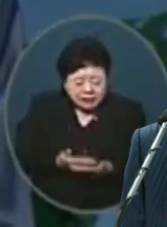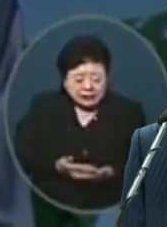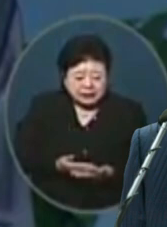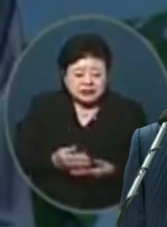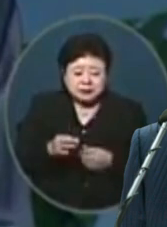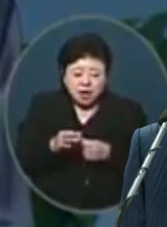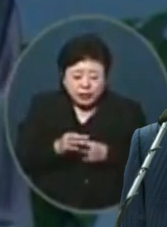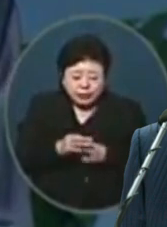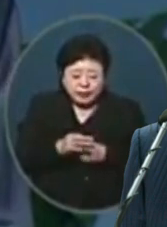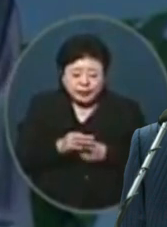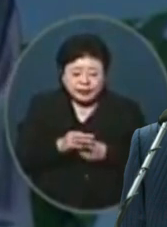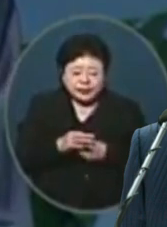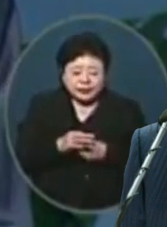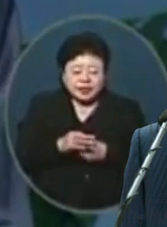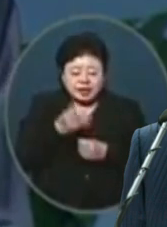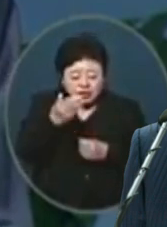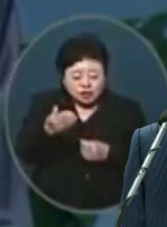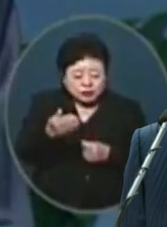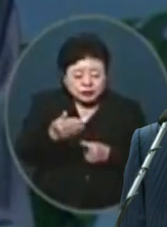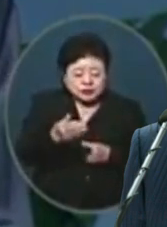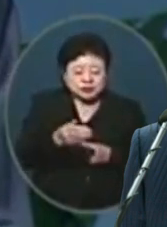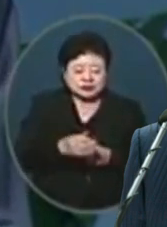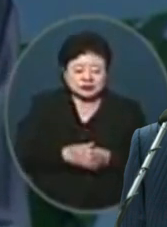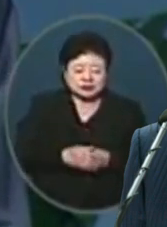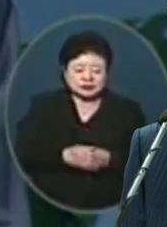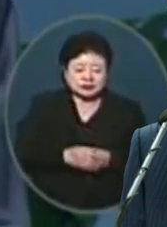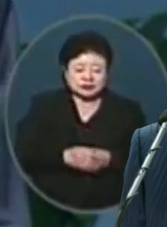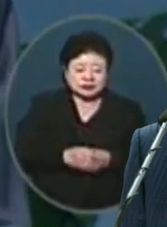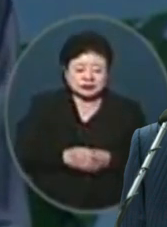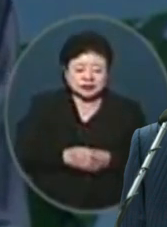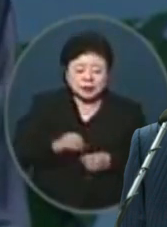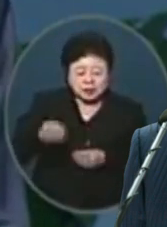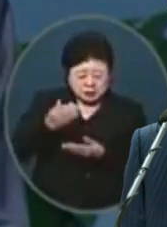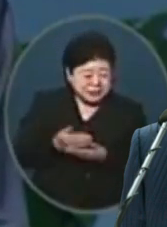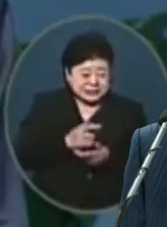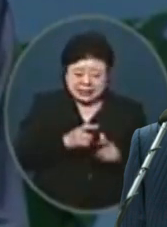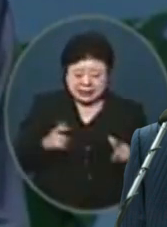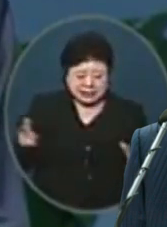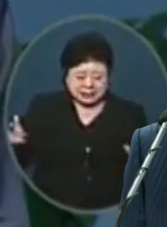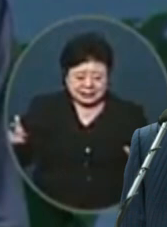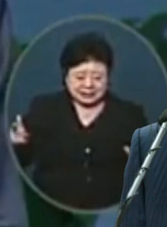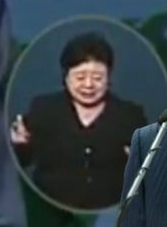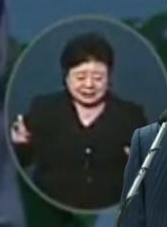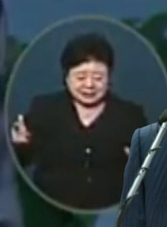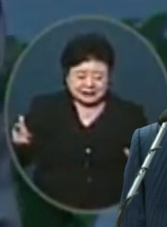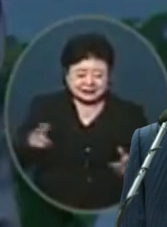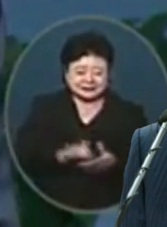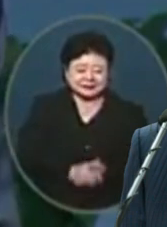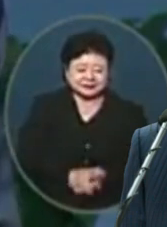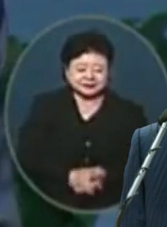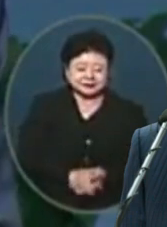받아들이면 여러분은 절대로 버림받지 않습니다.